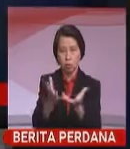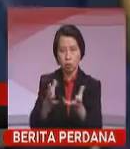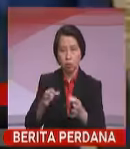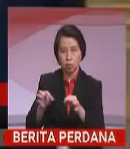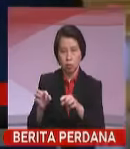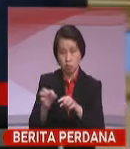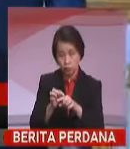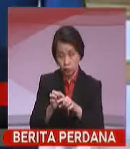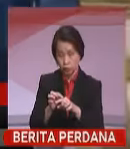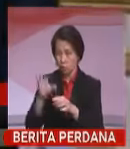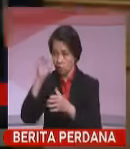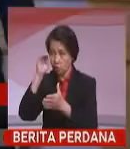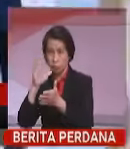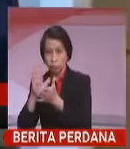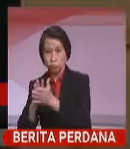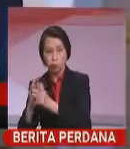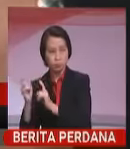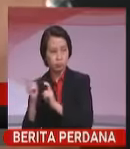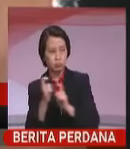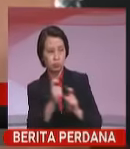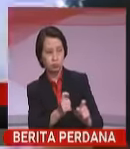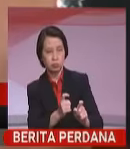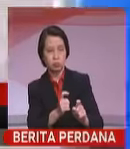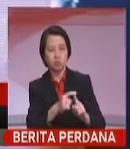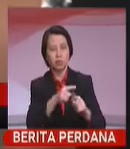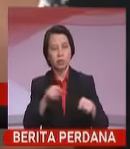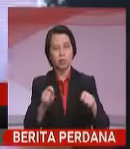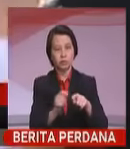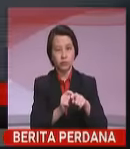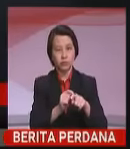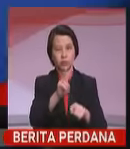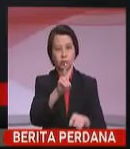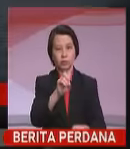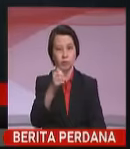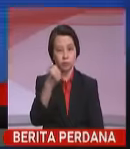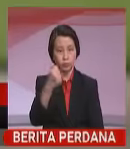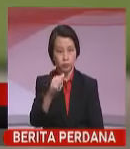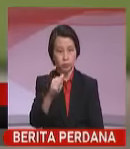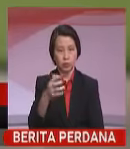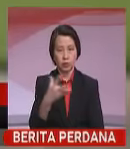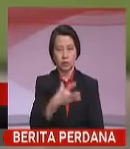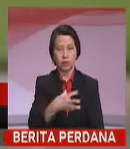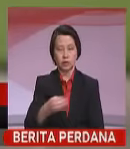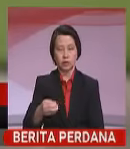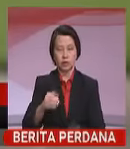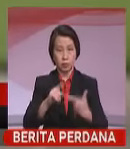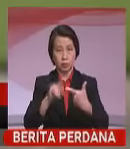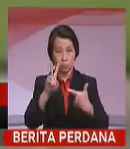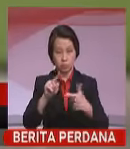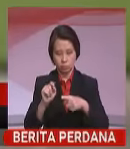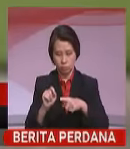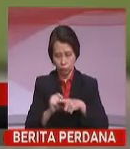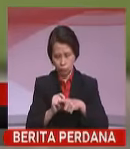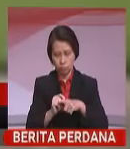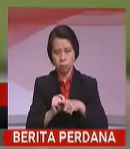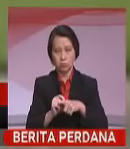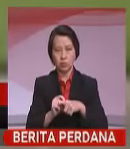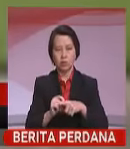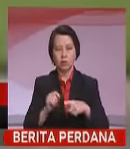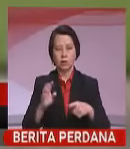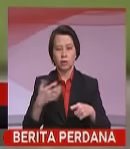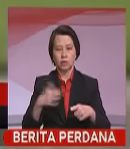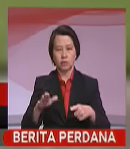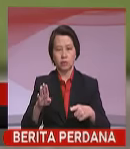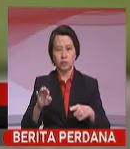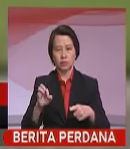berkenaan pemberian suaminya, Putra Charles, pada hari pertunangan mereka pada 2010. Sementara tempat kedua adalah cincin pertunangan milik biras